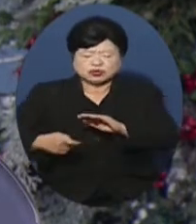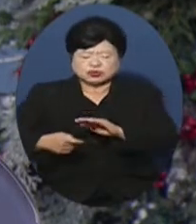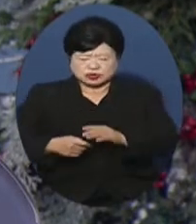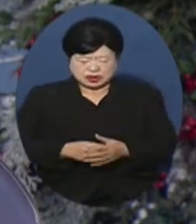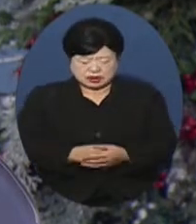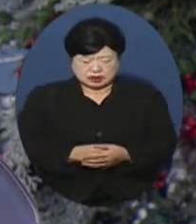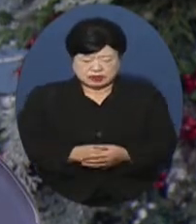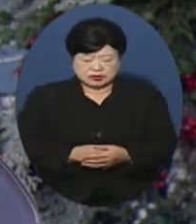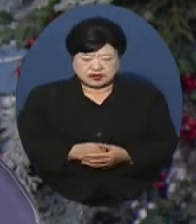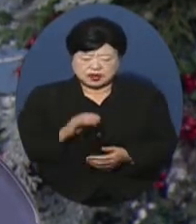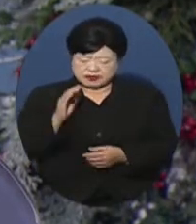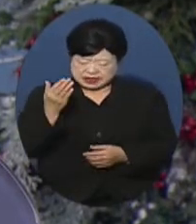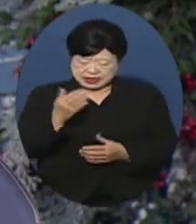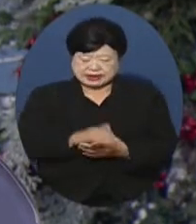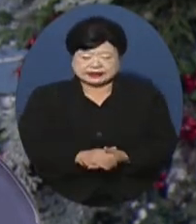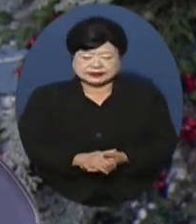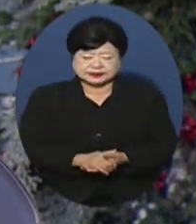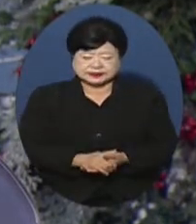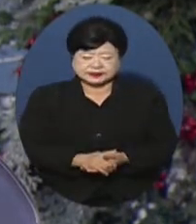합니다